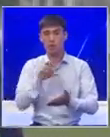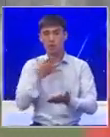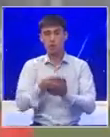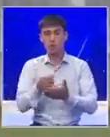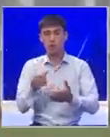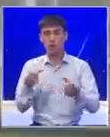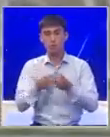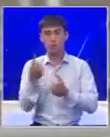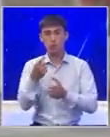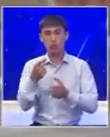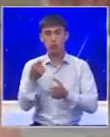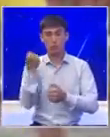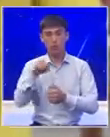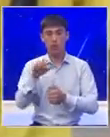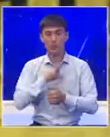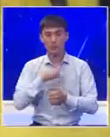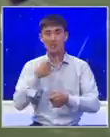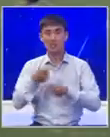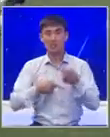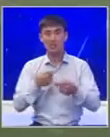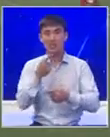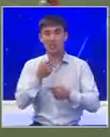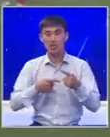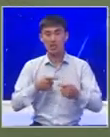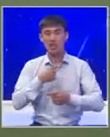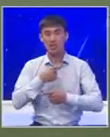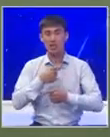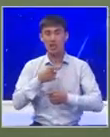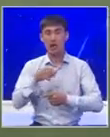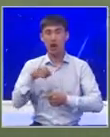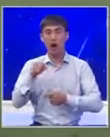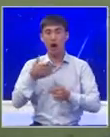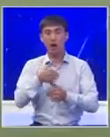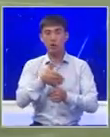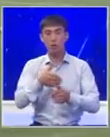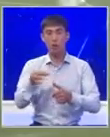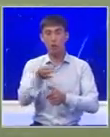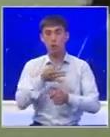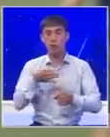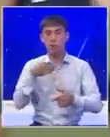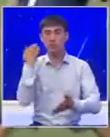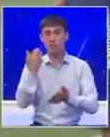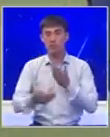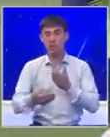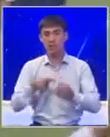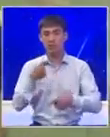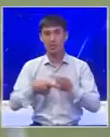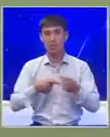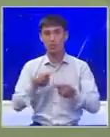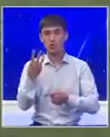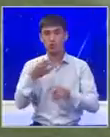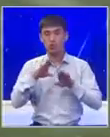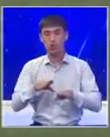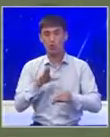бірінші орынмен шықты. Әйтсе де жерлестеріміз жартылай финалда Атырау облысының аяқдопшыларына жеңіліп қалды. Дегенмен, үшінші